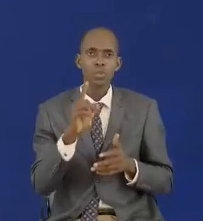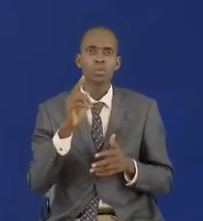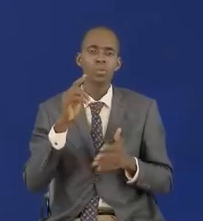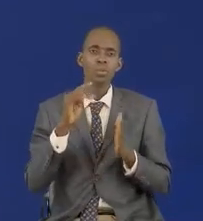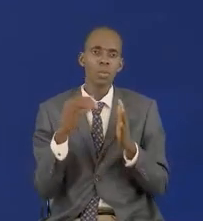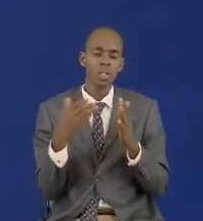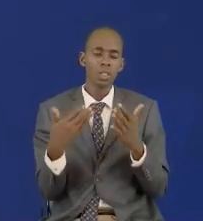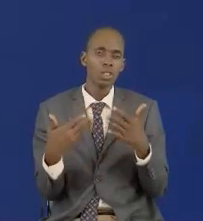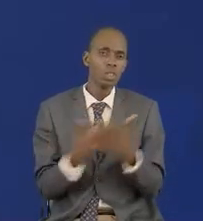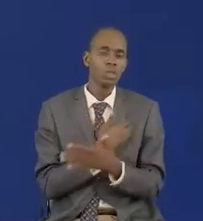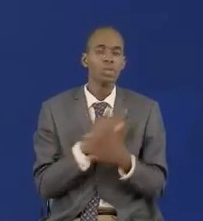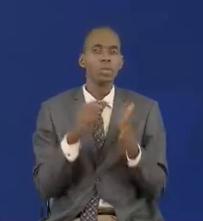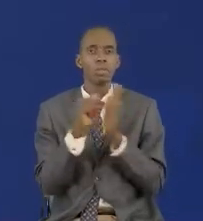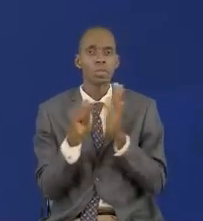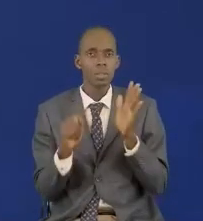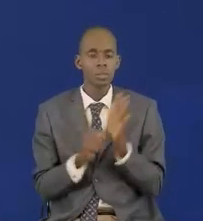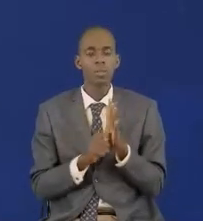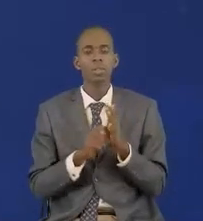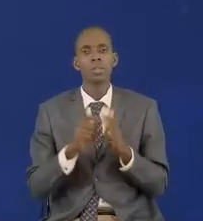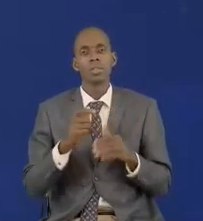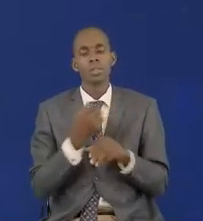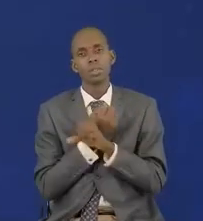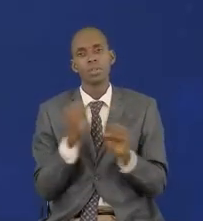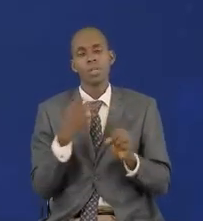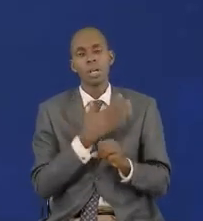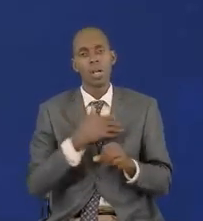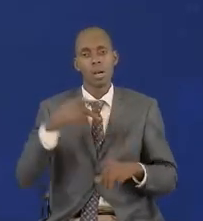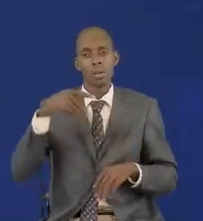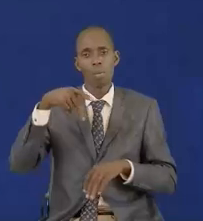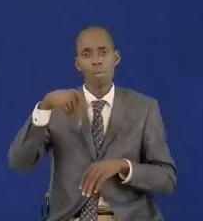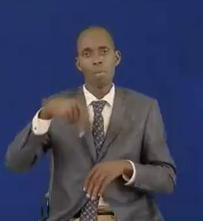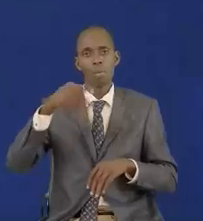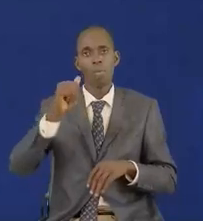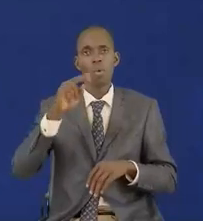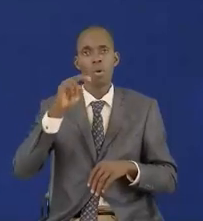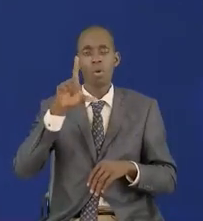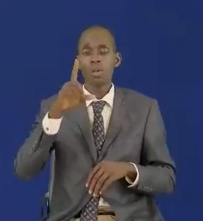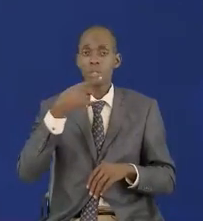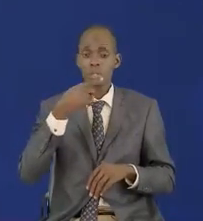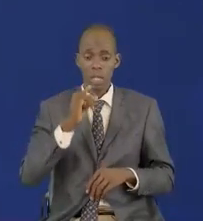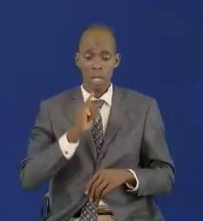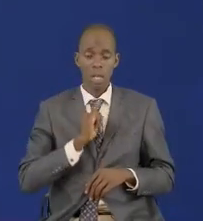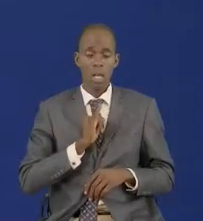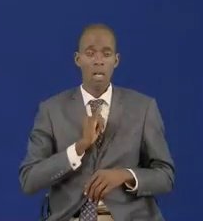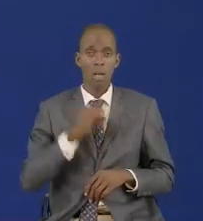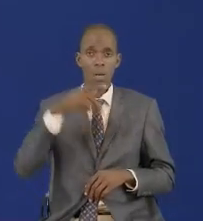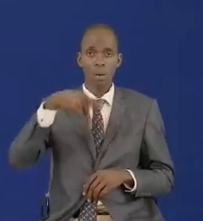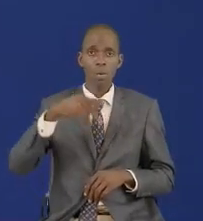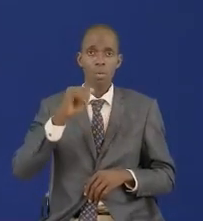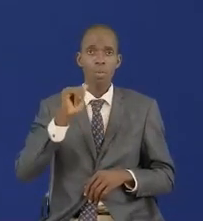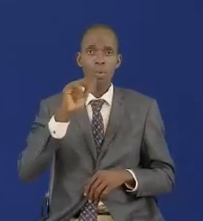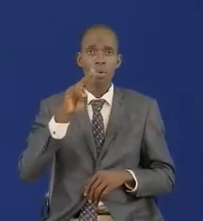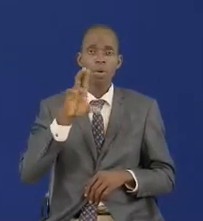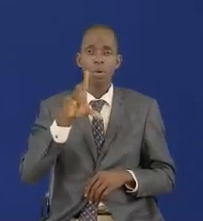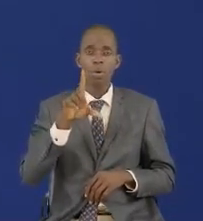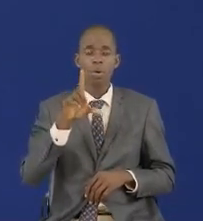Testament et l'apôtre Paul dit que moi je n'ai pas honte de l'Évangile de